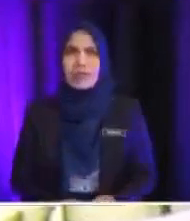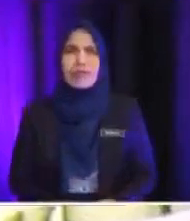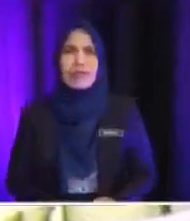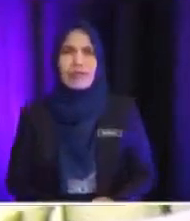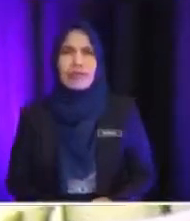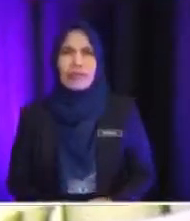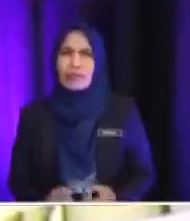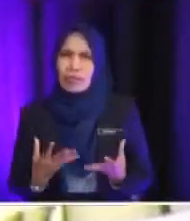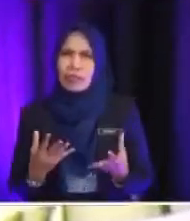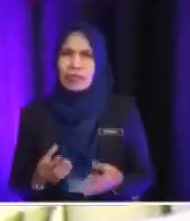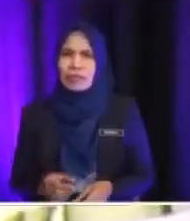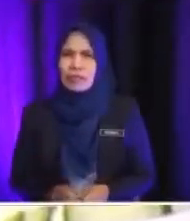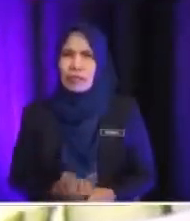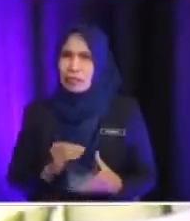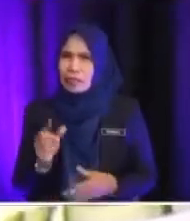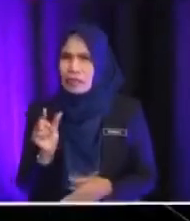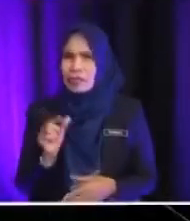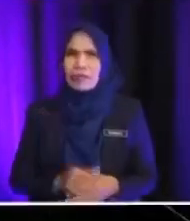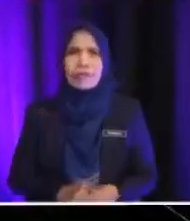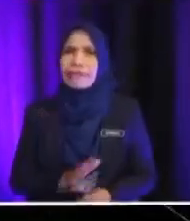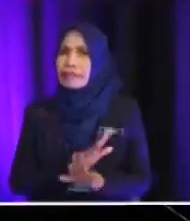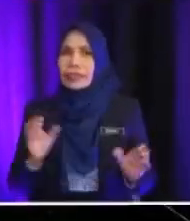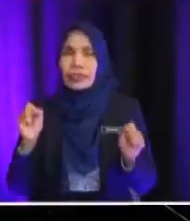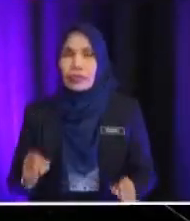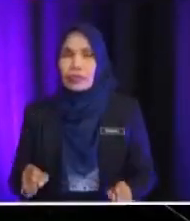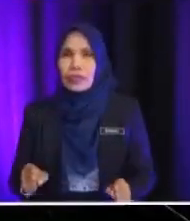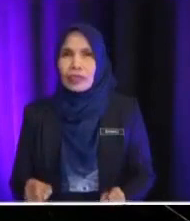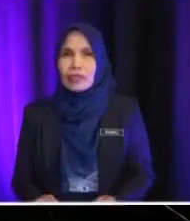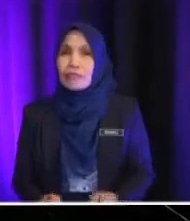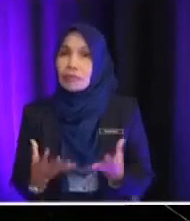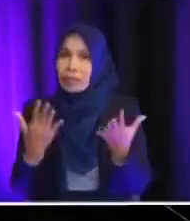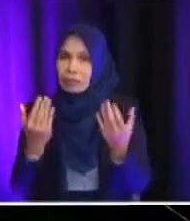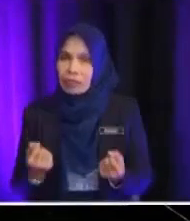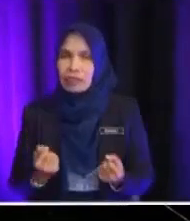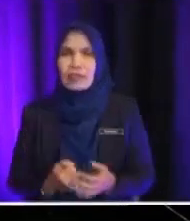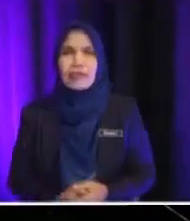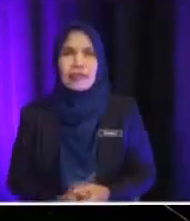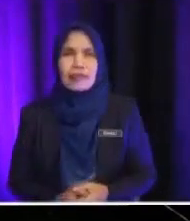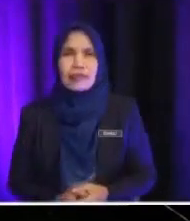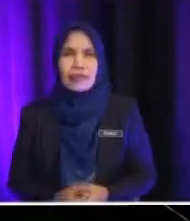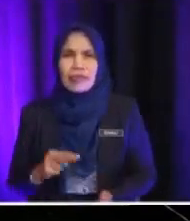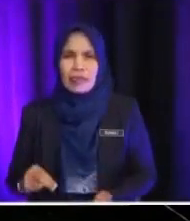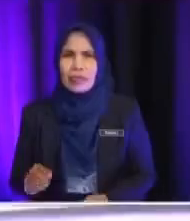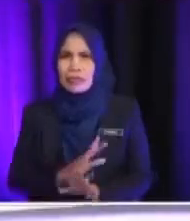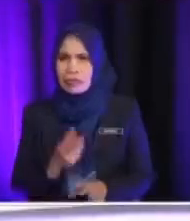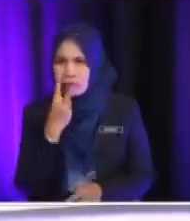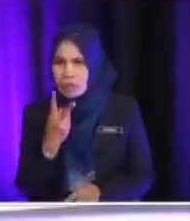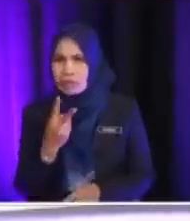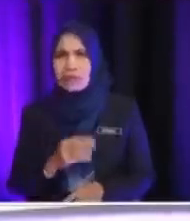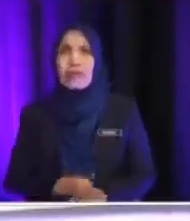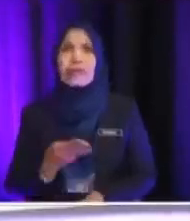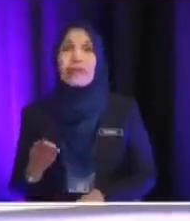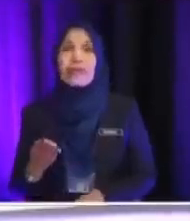boleh terlampau banyak sangat sebab nanti tenggelam kita punya bahan utama tadi. Okey. Jadi kita guna secara